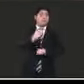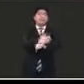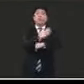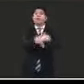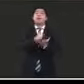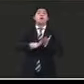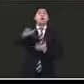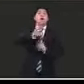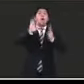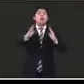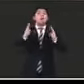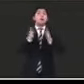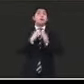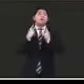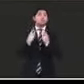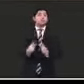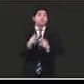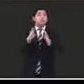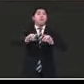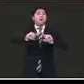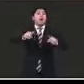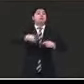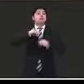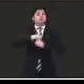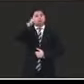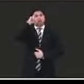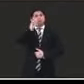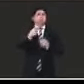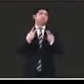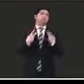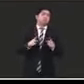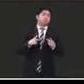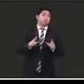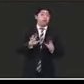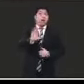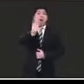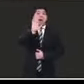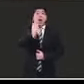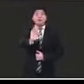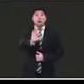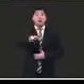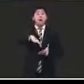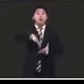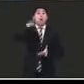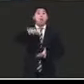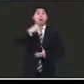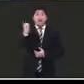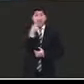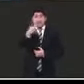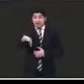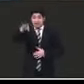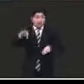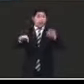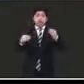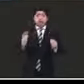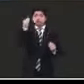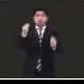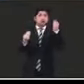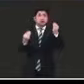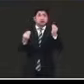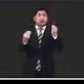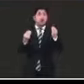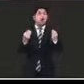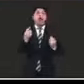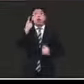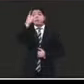hem komuta hem arsaya başvurabilir ancak kurada İkisi birden çıkarsa sadece